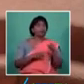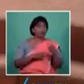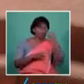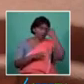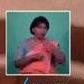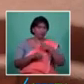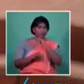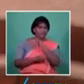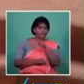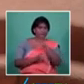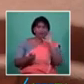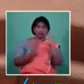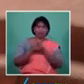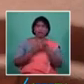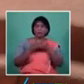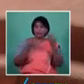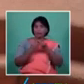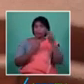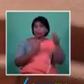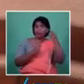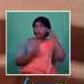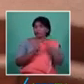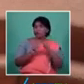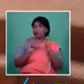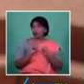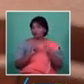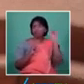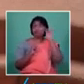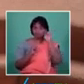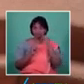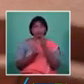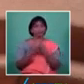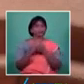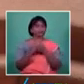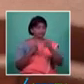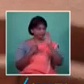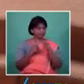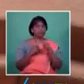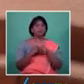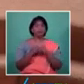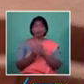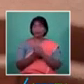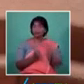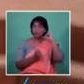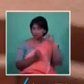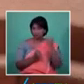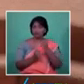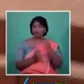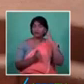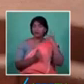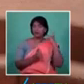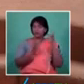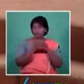මාගෙන වැරදි තොරතුරක් පුවත්වලට ලබා දුන්නේ කුමන අරමුණකින් කියා දැන ගැනීම සඳහා පරීක්ෂණය සිදු කරන ලෙස පොලිස්පතිවරයාට සහ විශේෂ